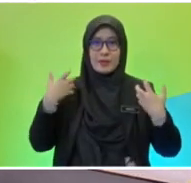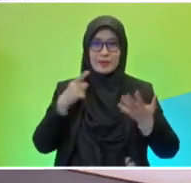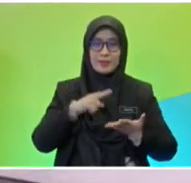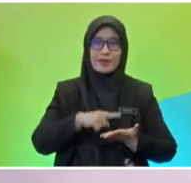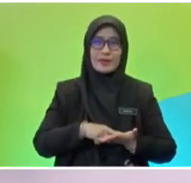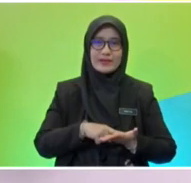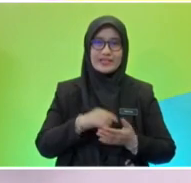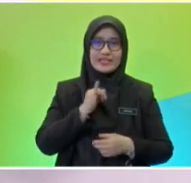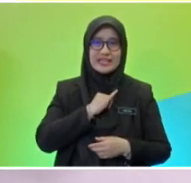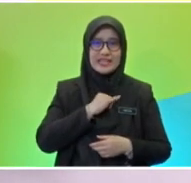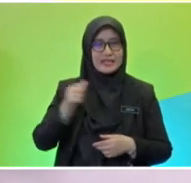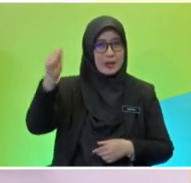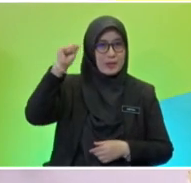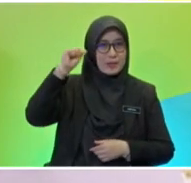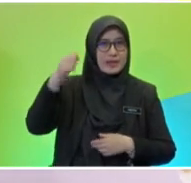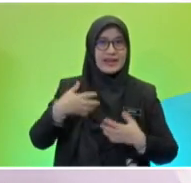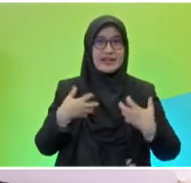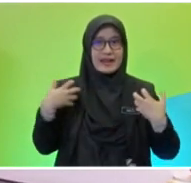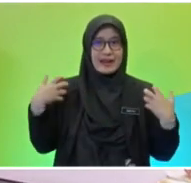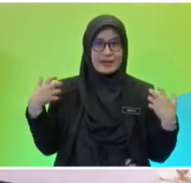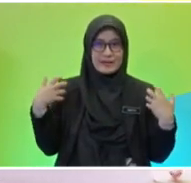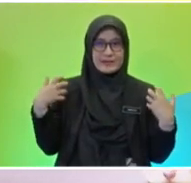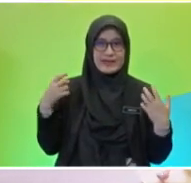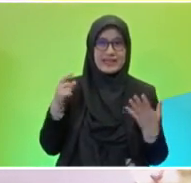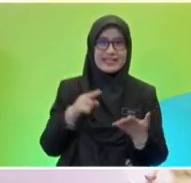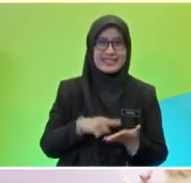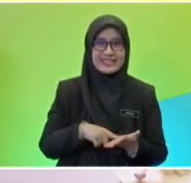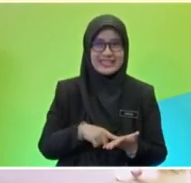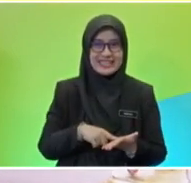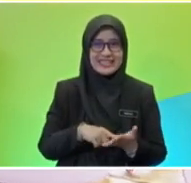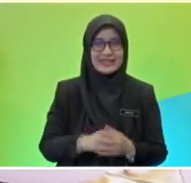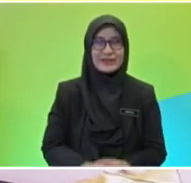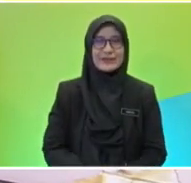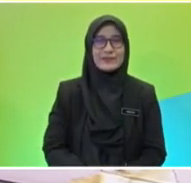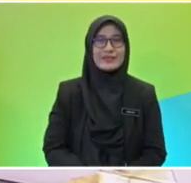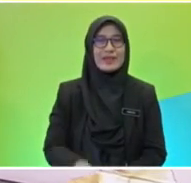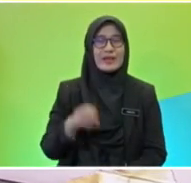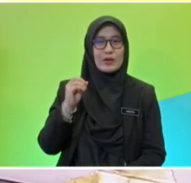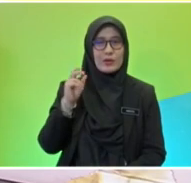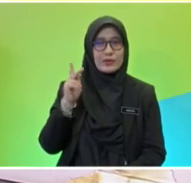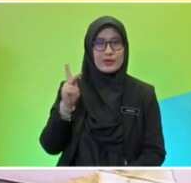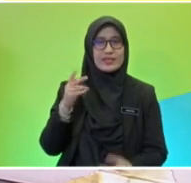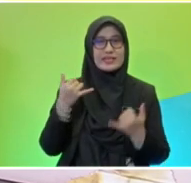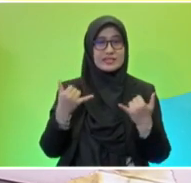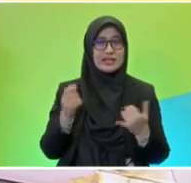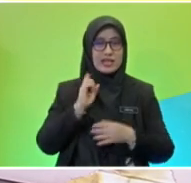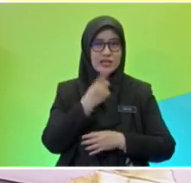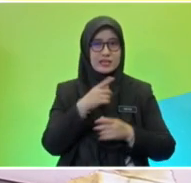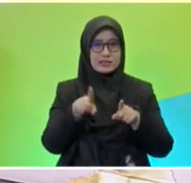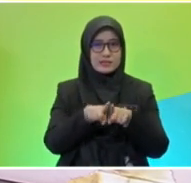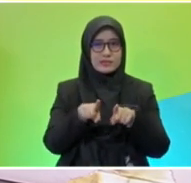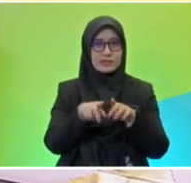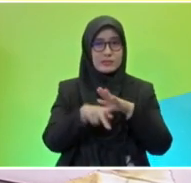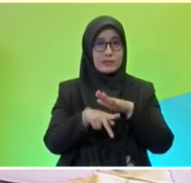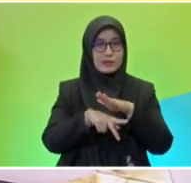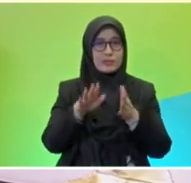Okey, duduk situ diam-diam Simba. Simba singa. Ini harimau. Okey, masih lagi menyaksikan prasekolah bersama dengan saya Abang Akmal Aziz dan